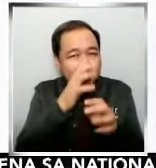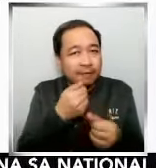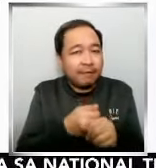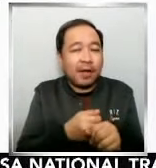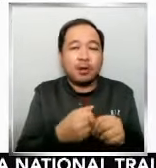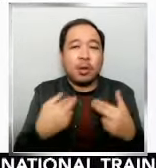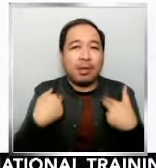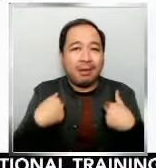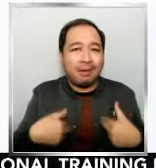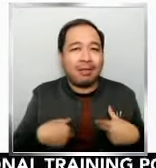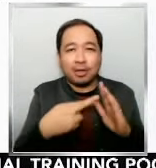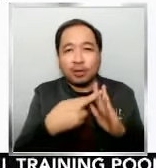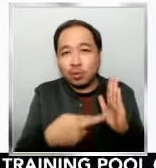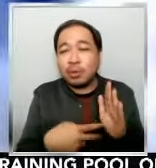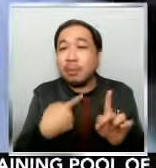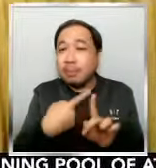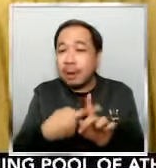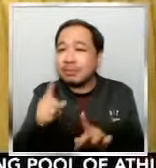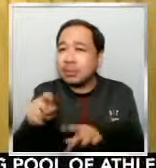kooperasyon ng mga business establishment.